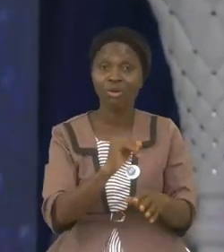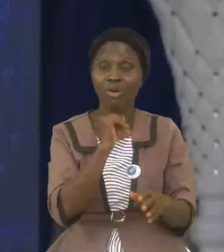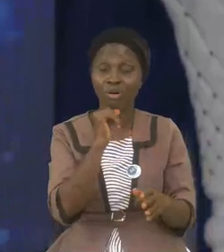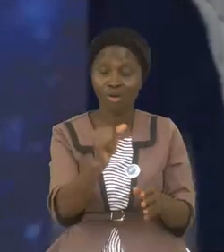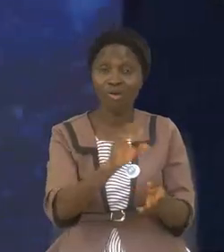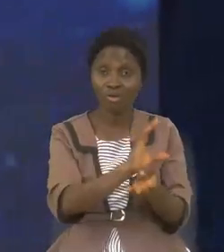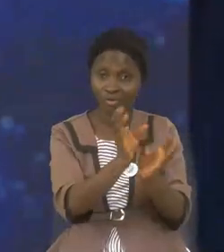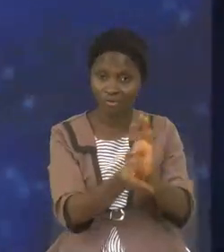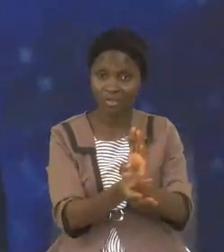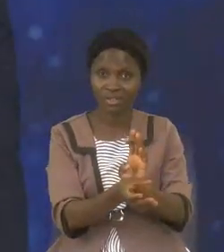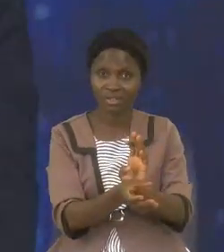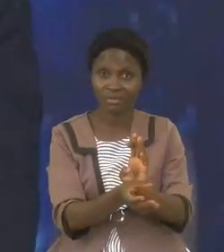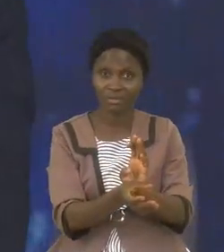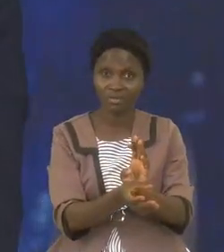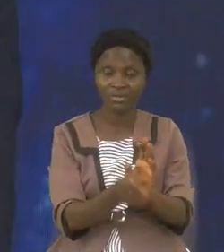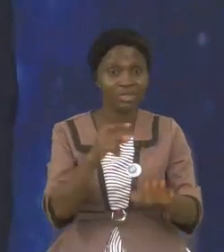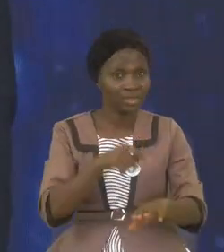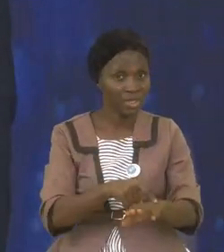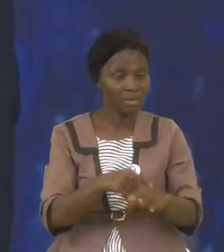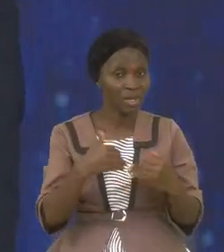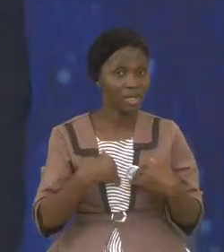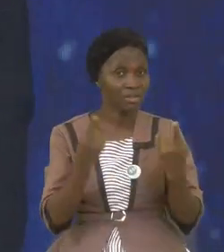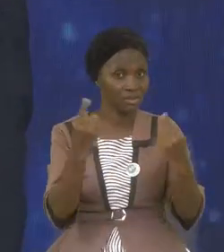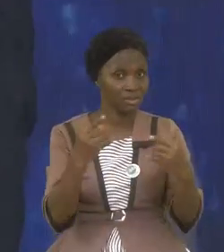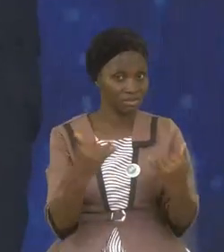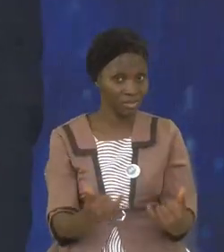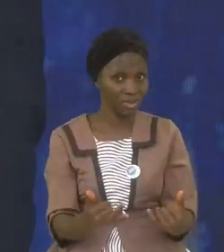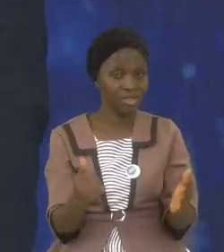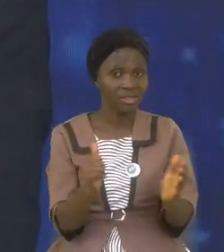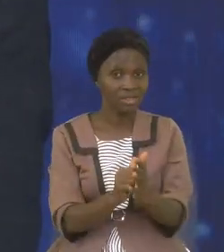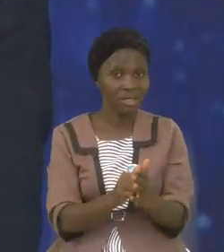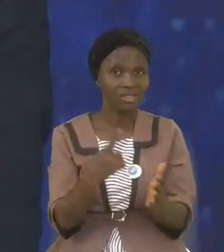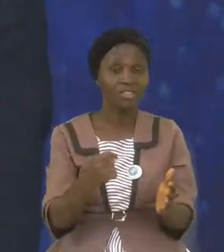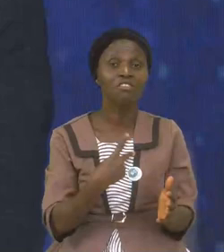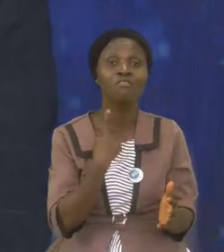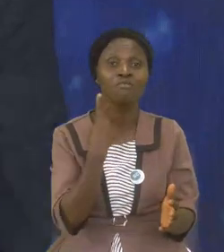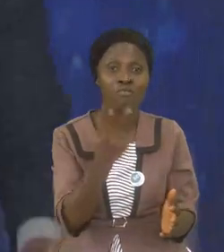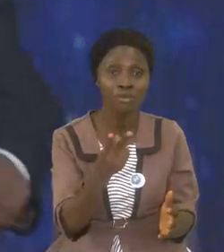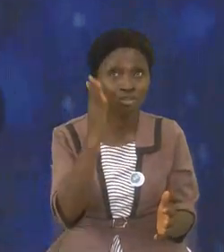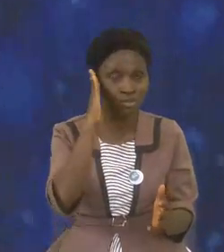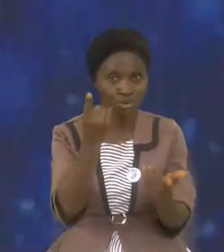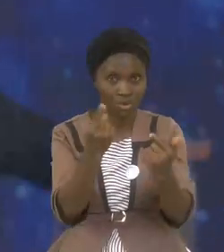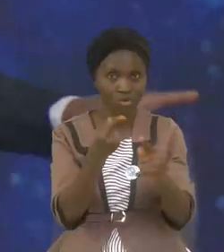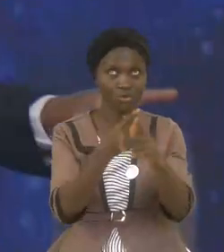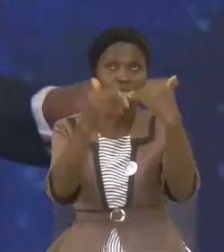intouchable, tu es demeuré, inconverti, inchangeable. Et l'heure